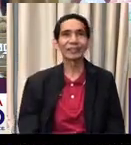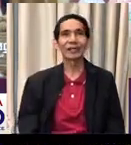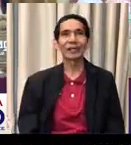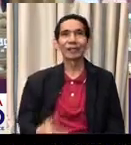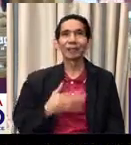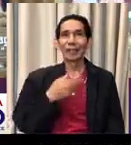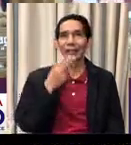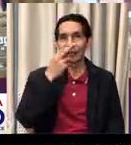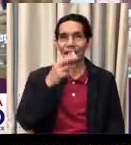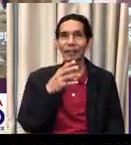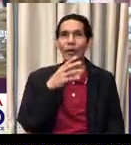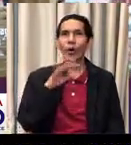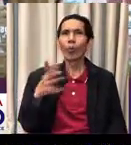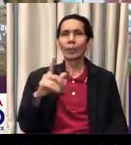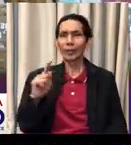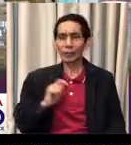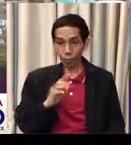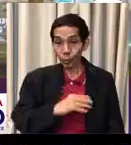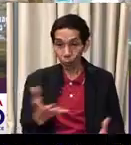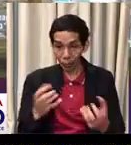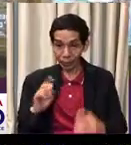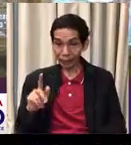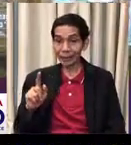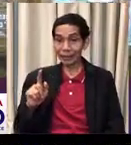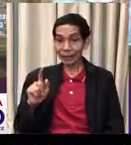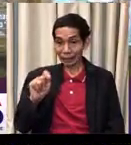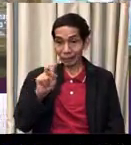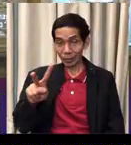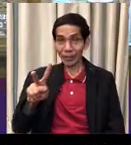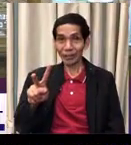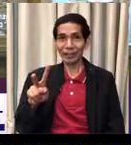Nanay ko, buto lang tayong TV. Gusto magka-TV?